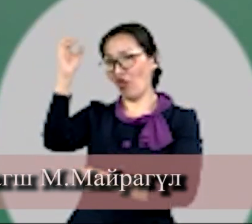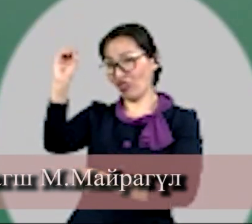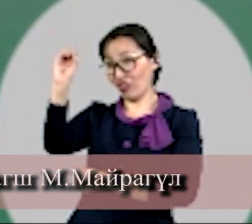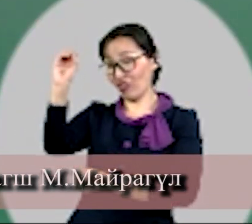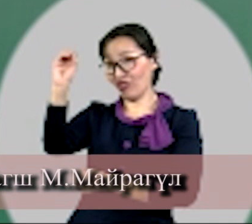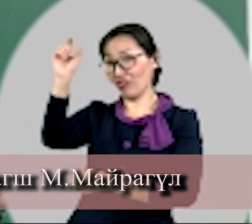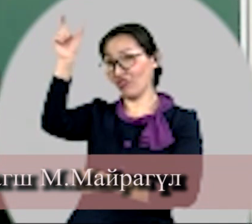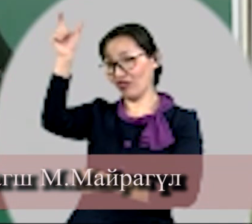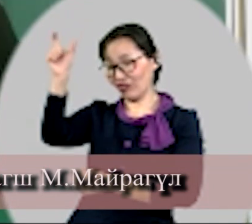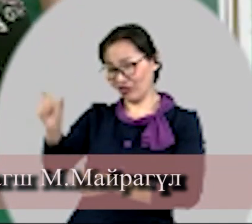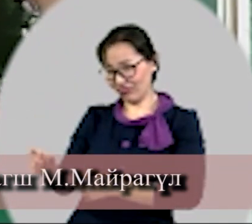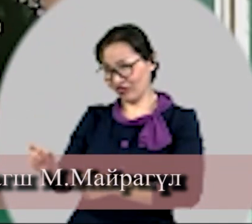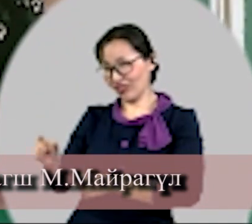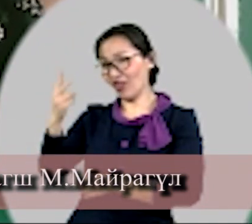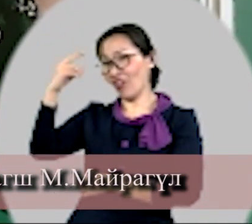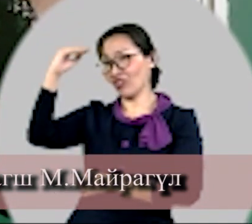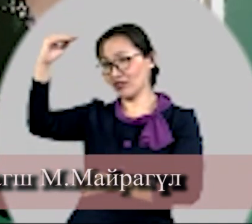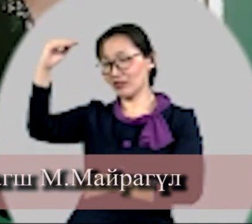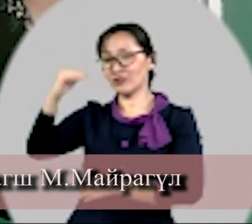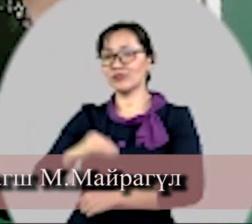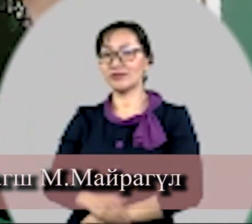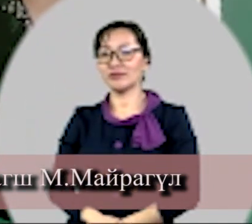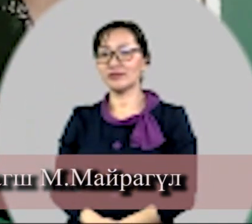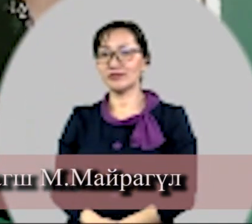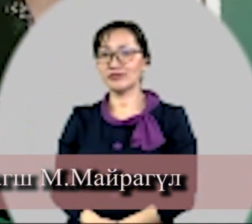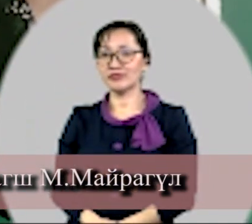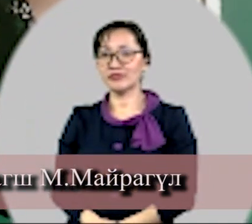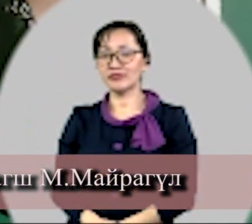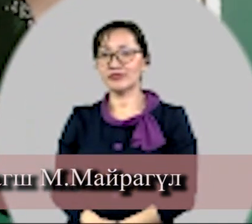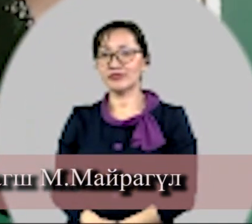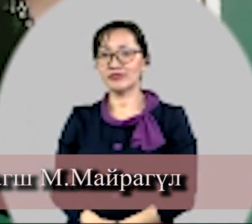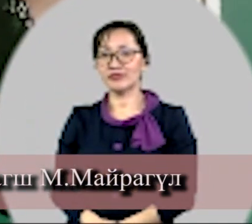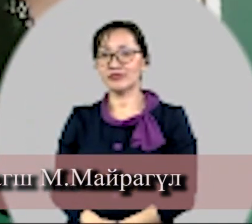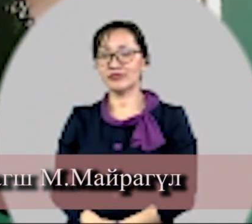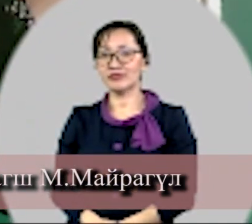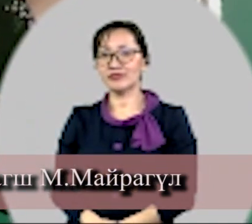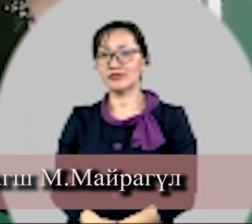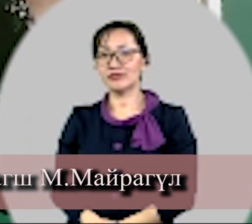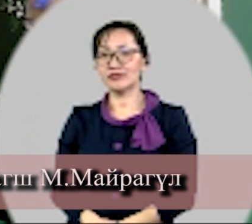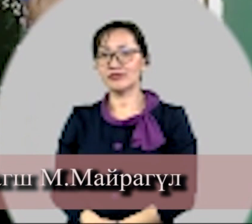Ендеше, балалар, бірі жылы, бірі суық болатын ауа райымен таныстық.